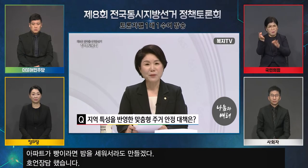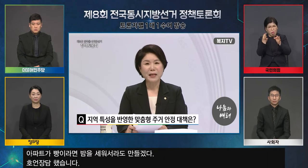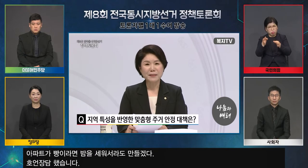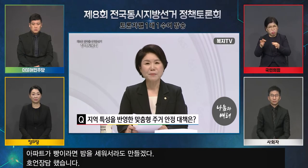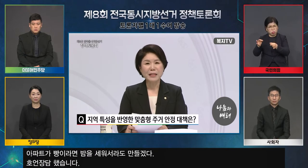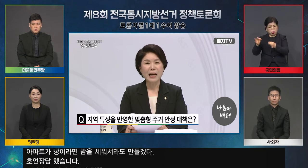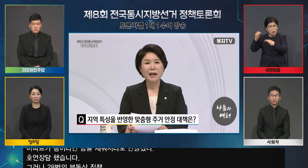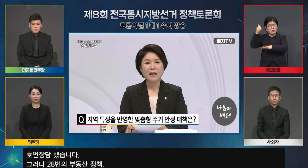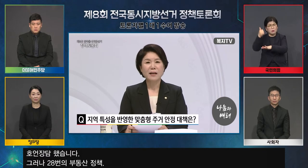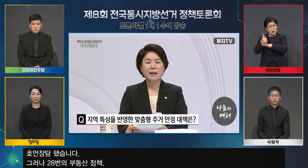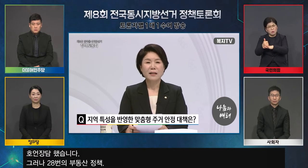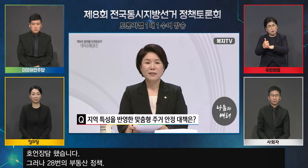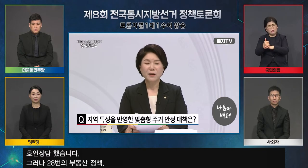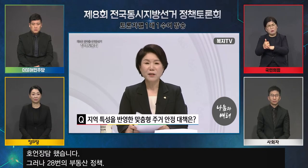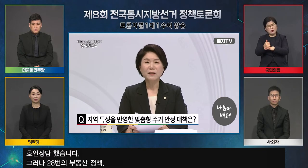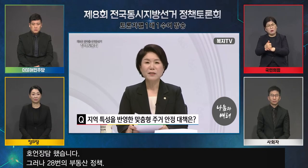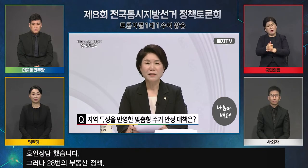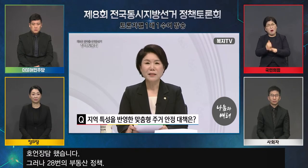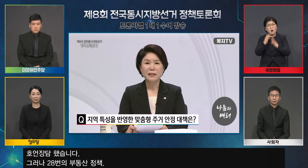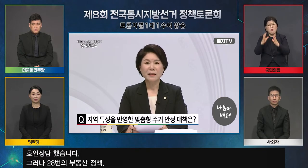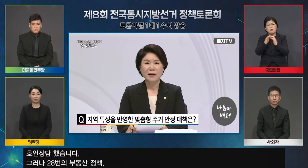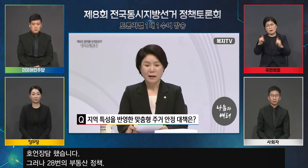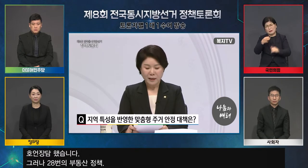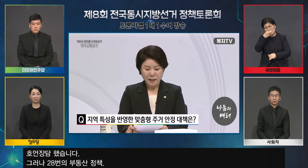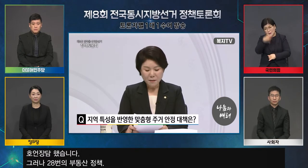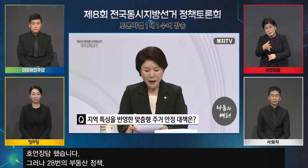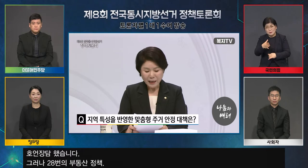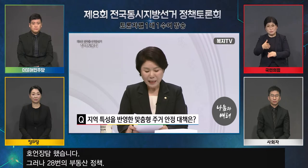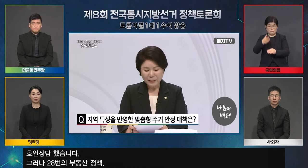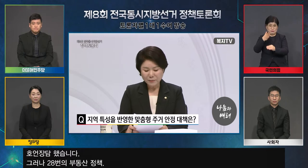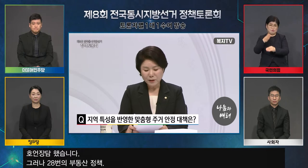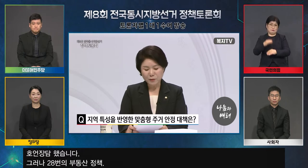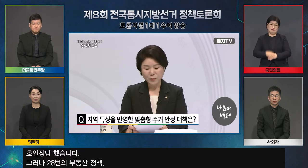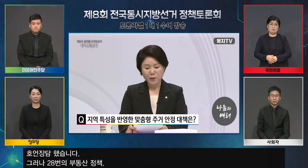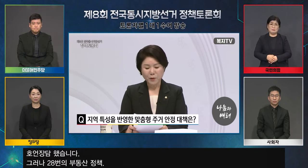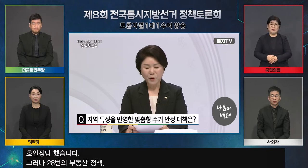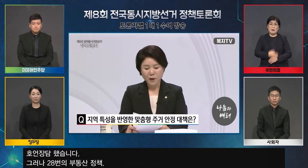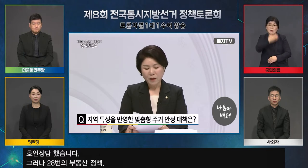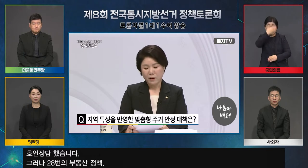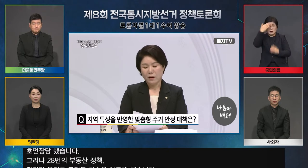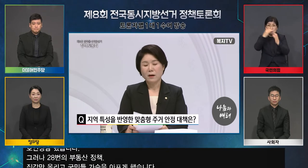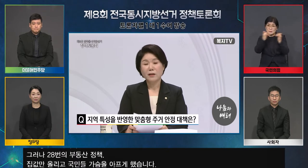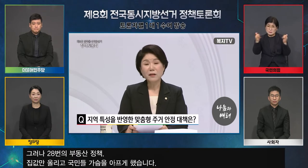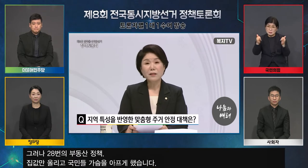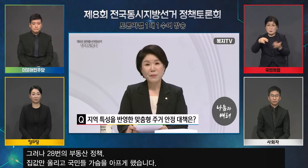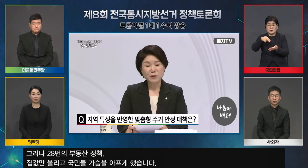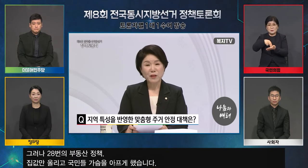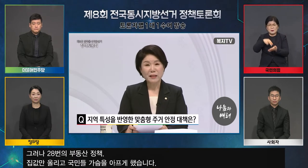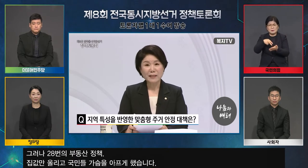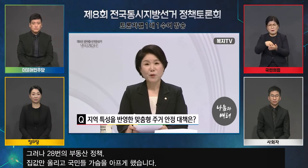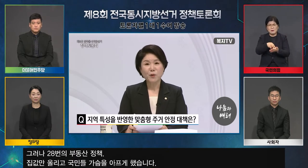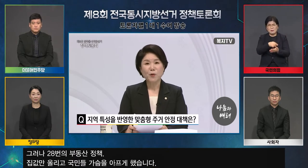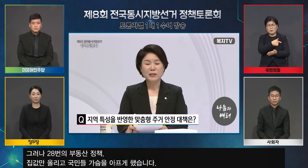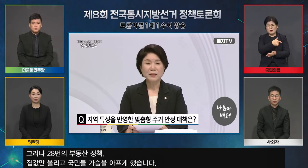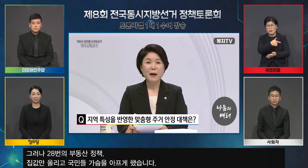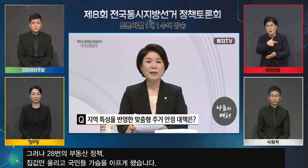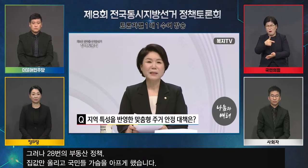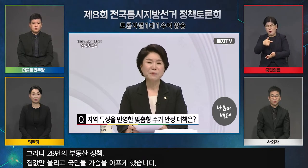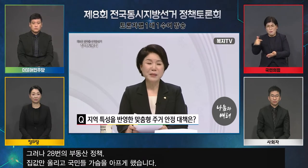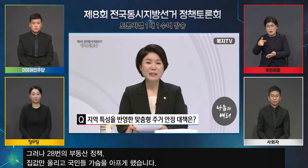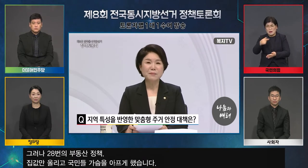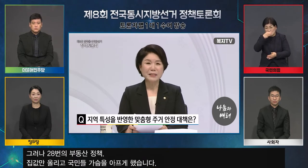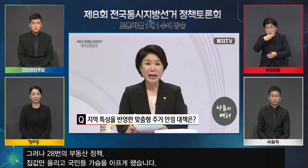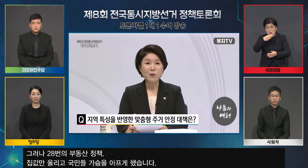가슴을 아프게 했습니다. 청년들은 절박한 심정으로 영끌 매수에 나서고